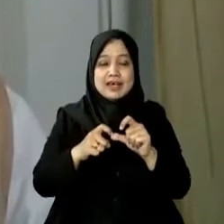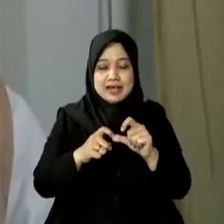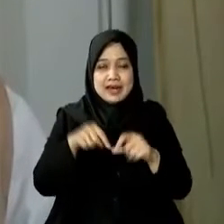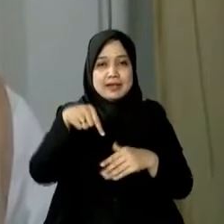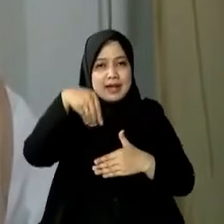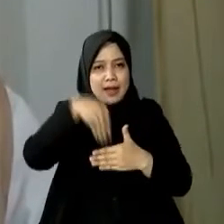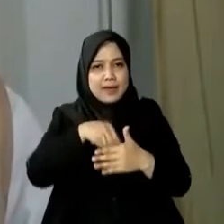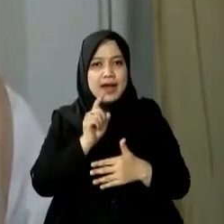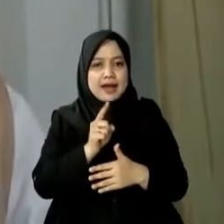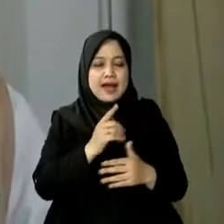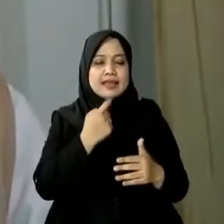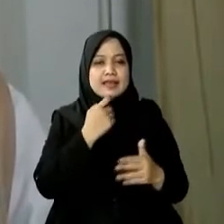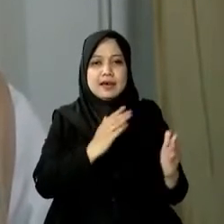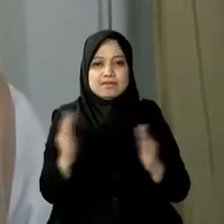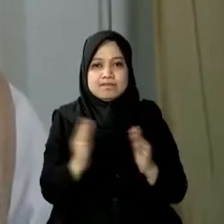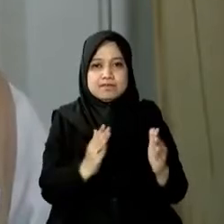yang bisa mengkoordinasikan